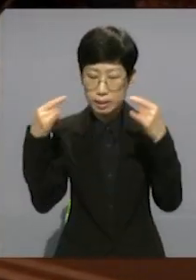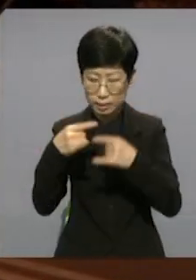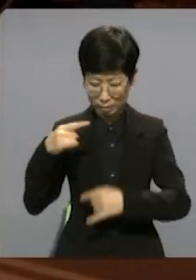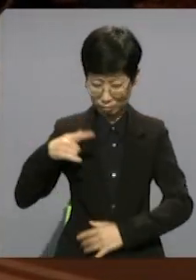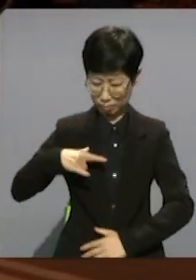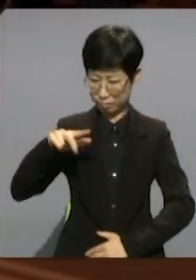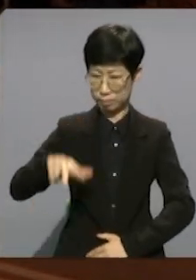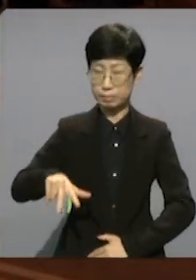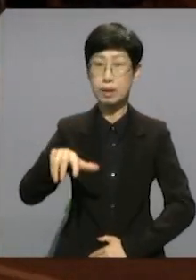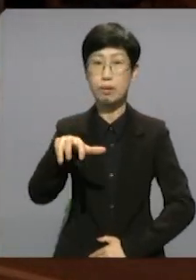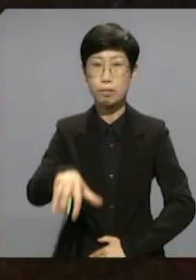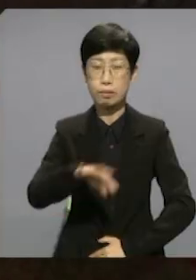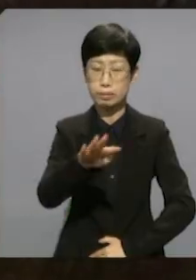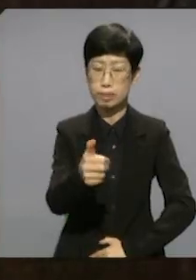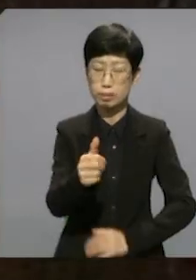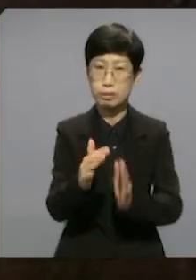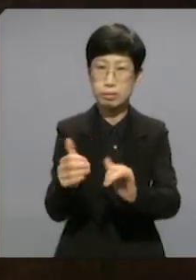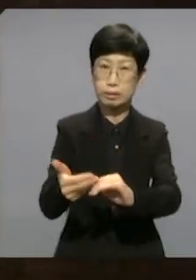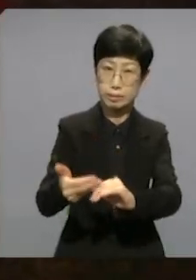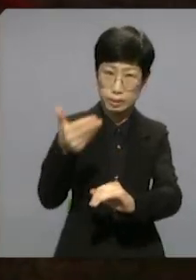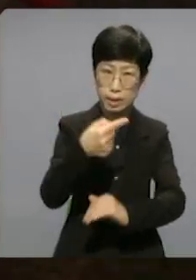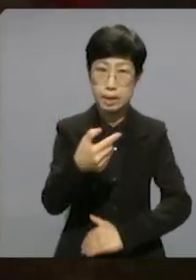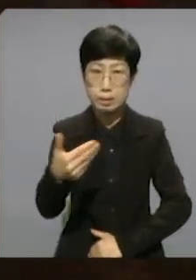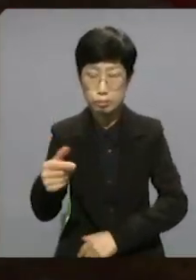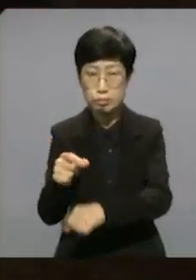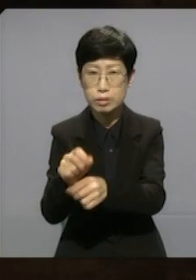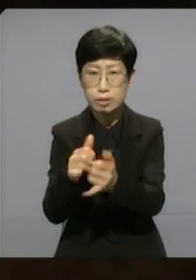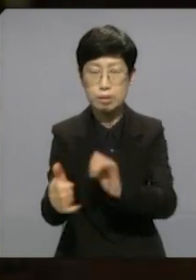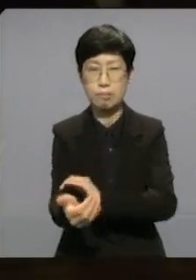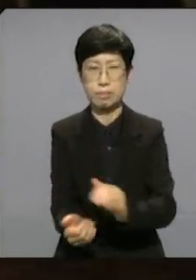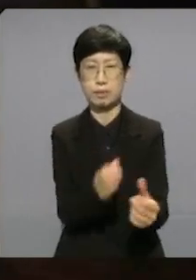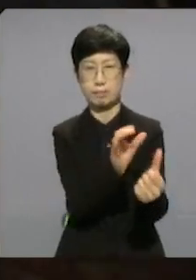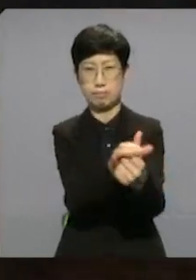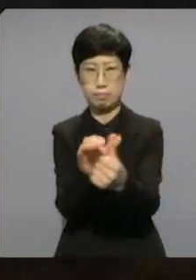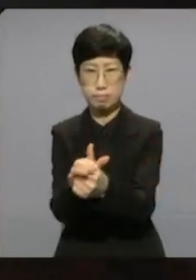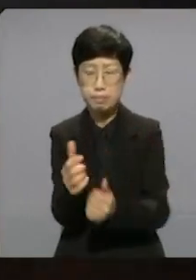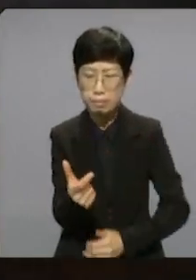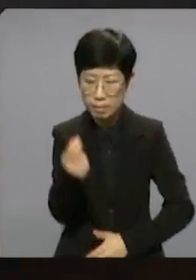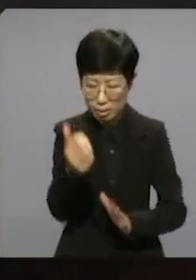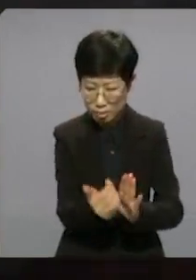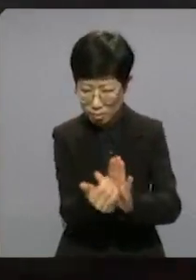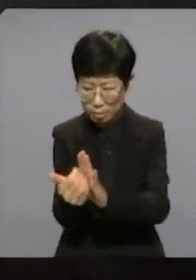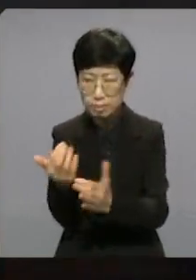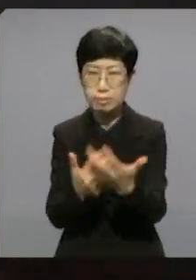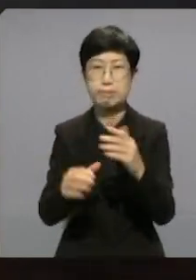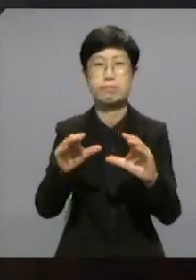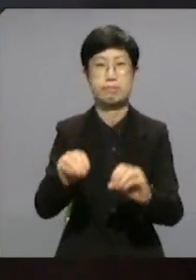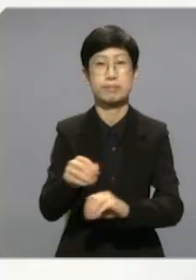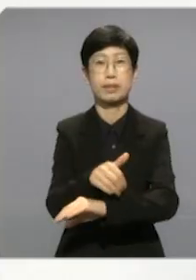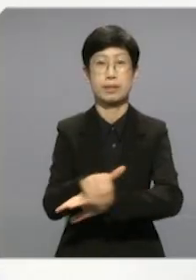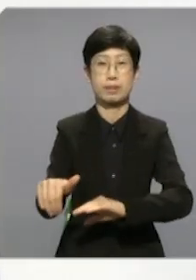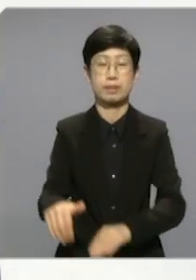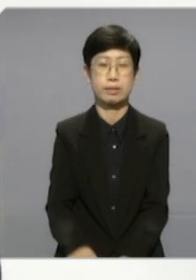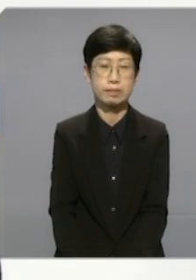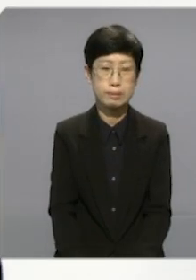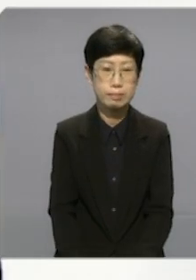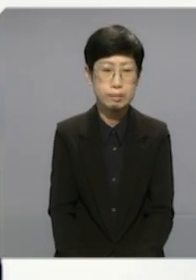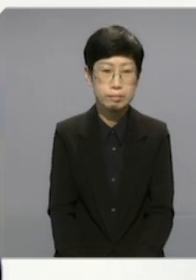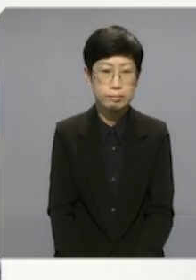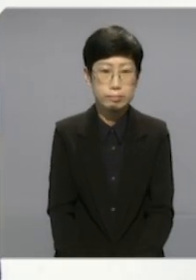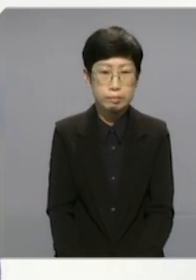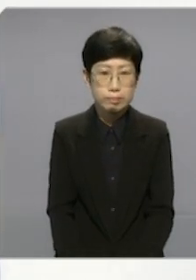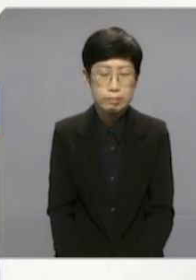등의 450명 이상의 소방대원이 사전 배치돼 빠른 대응에 나선다는 계획입니다. Disasters